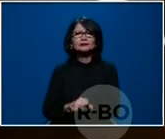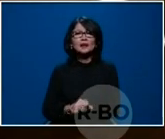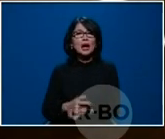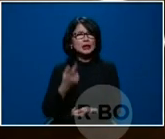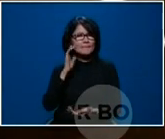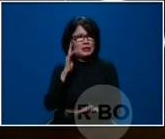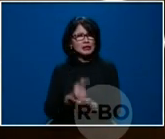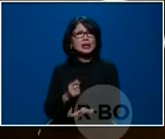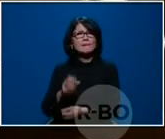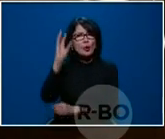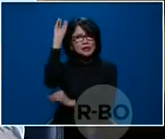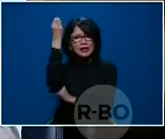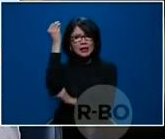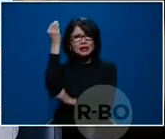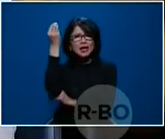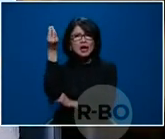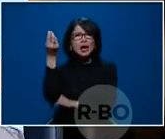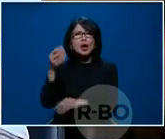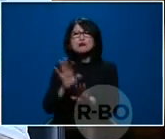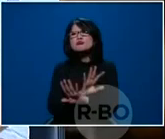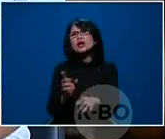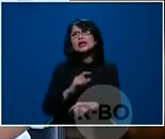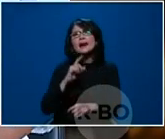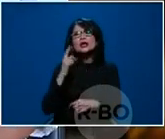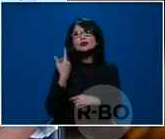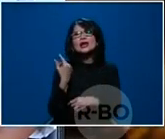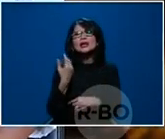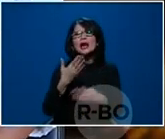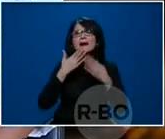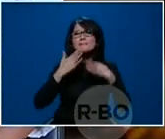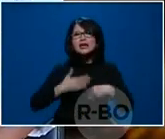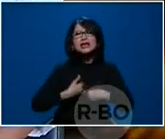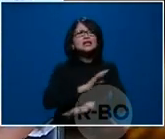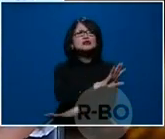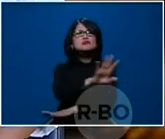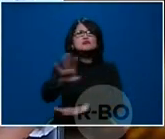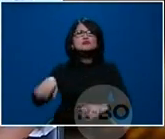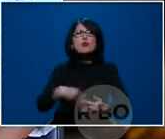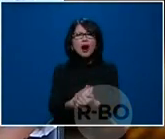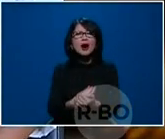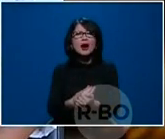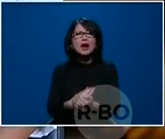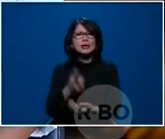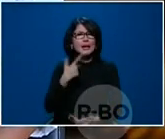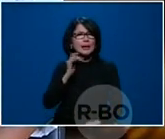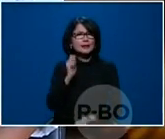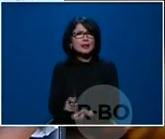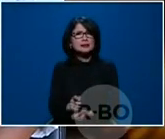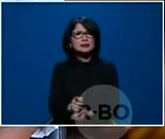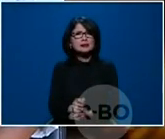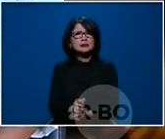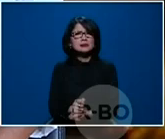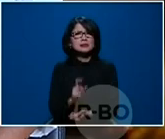Jakarta bukan saja milik mereka yang di atas tapi milik semua kita akan tegas